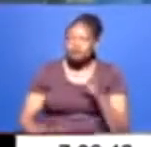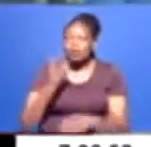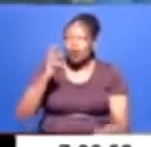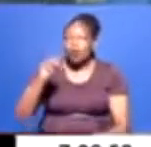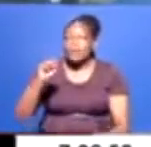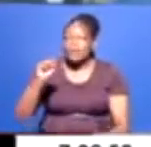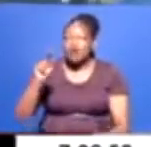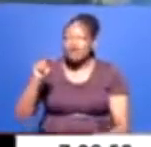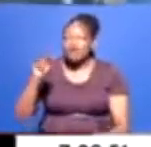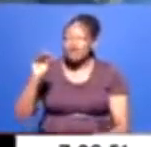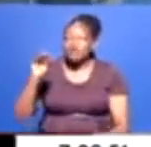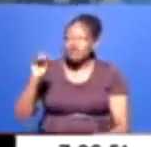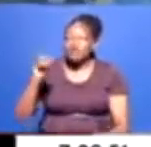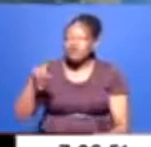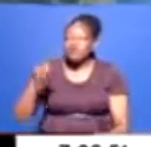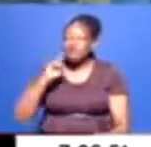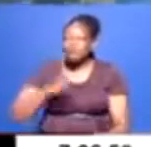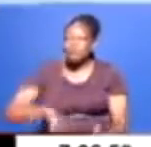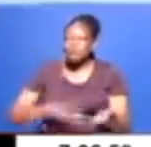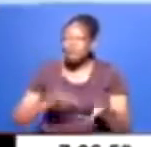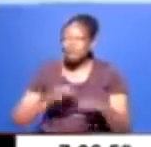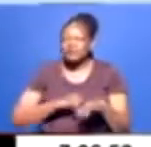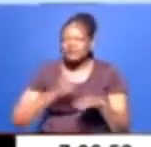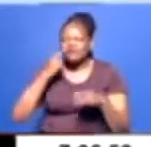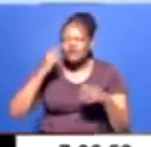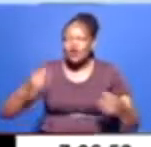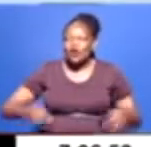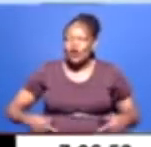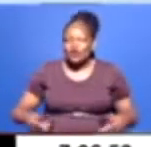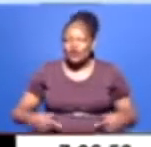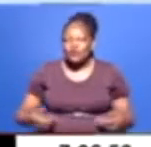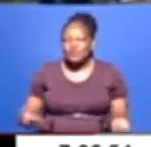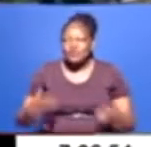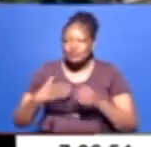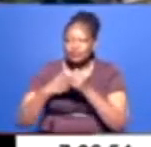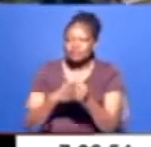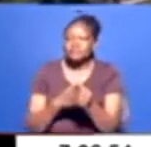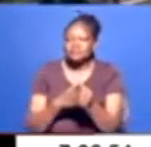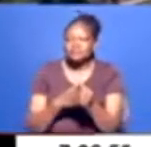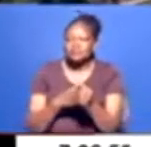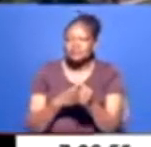Glory alisema umewadia wakati wa vijana kuchukua hatamu za uongozi.